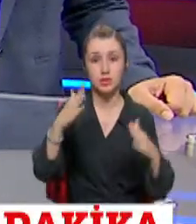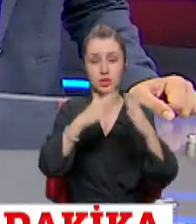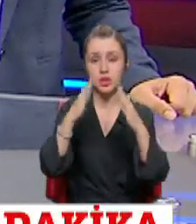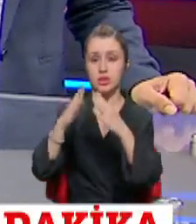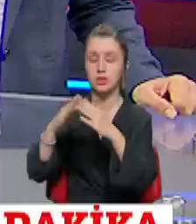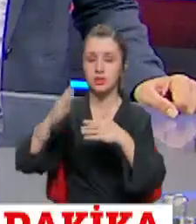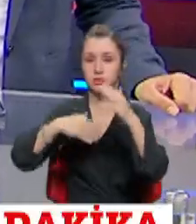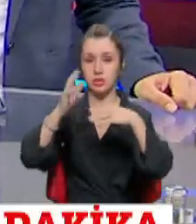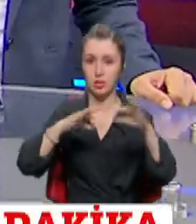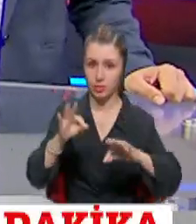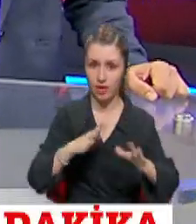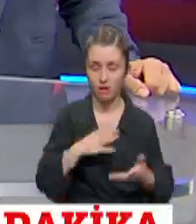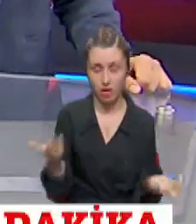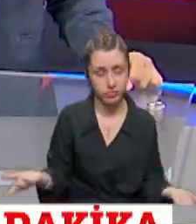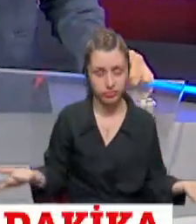kentleşme planımız var.